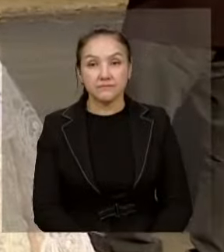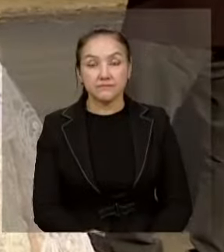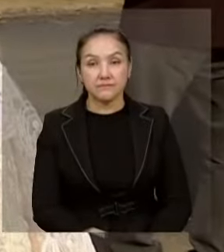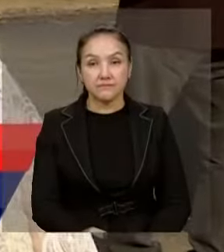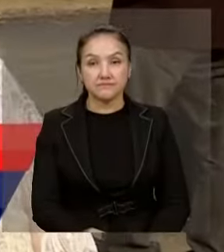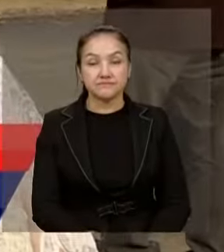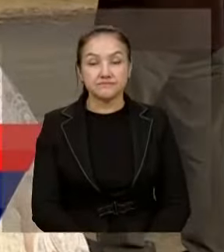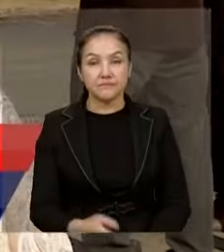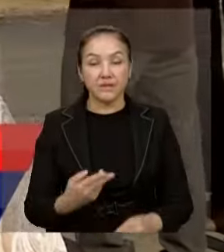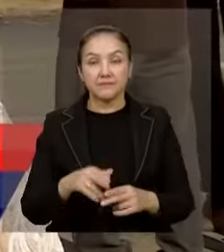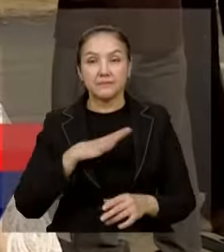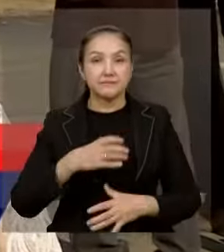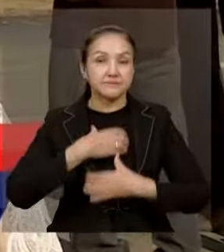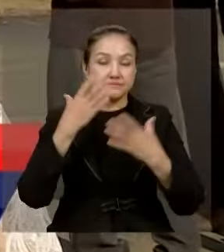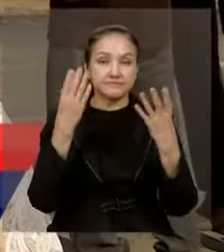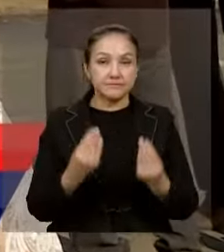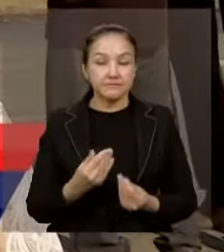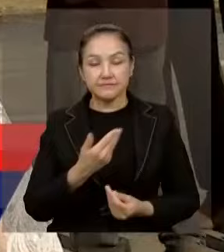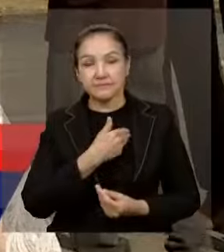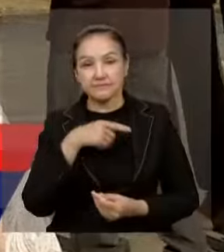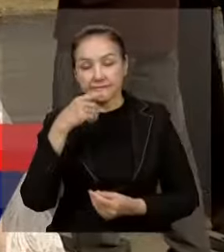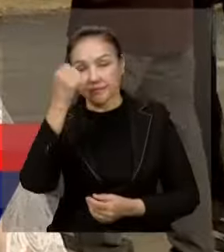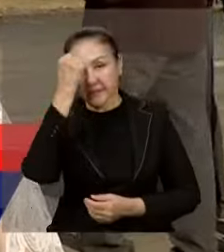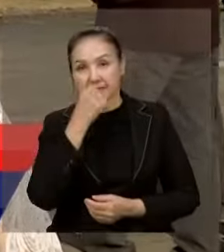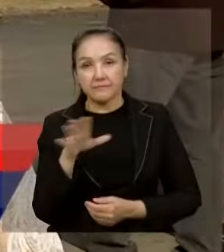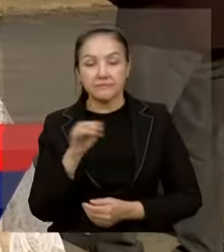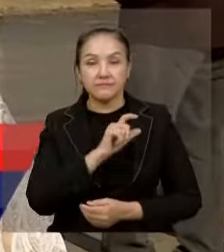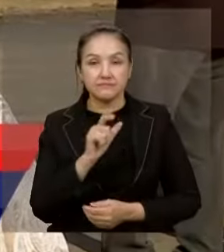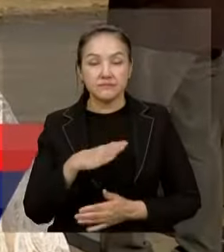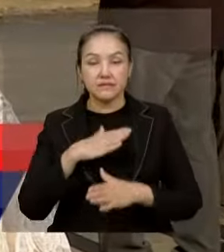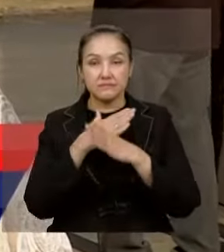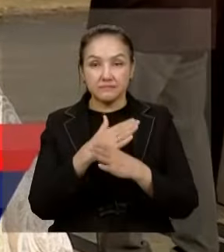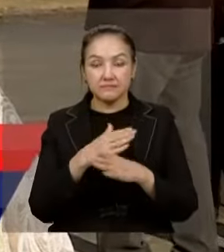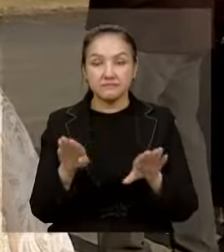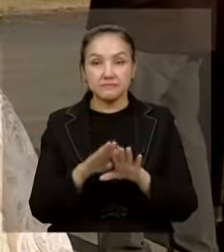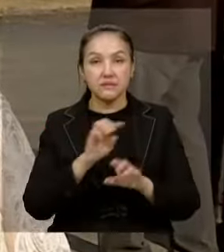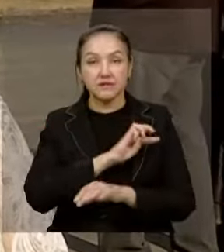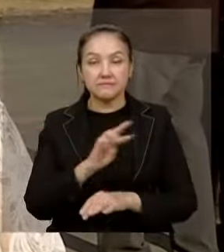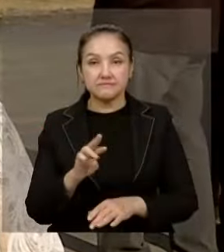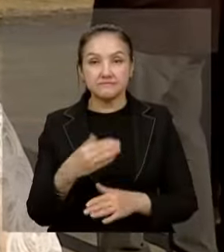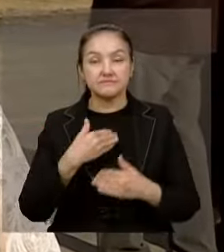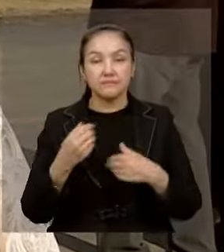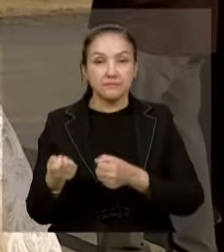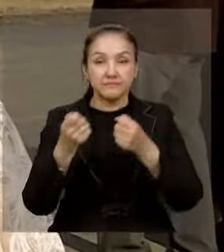Ахмет это были страшные дни но хочу сказать спасибо всем людям которые помоли таки